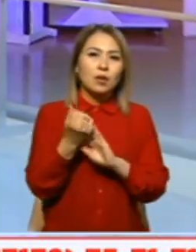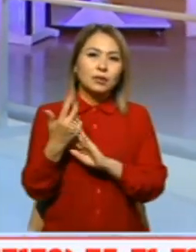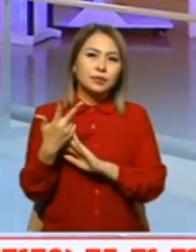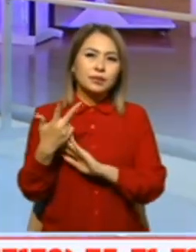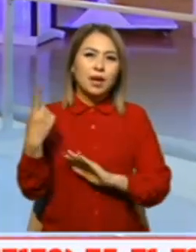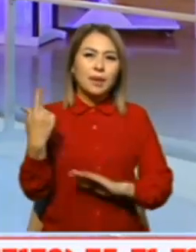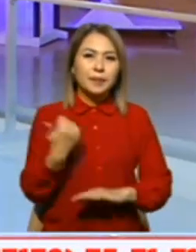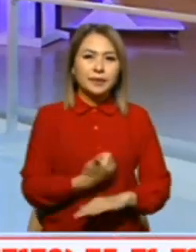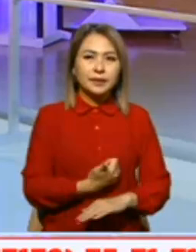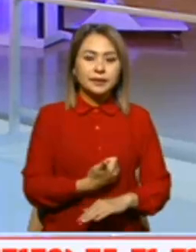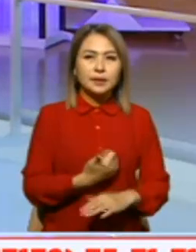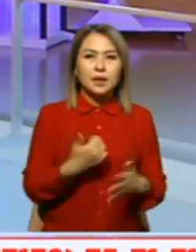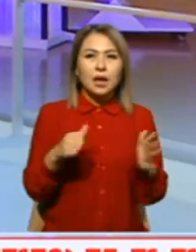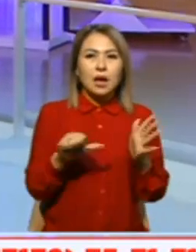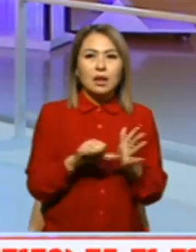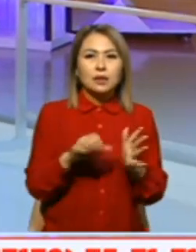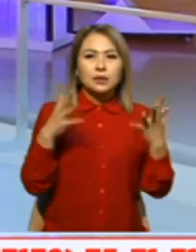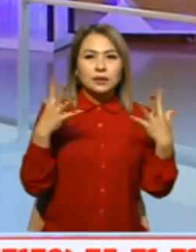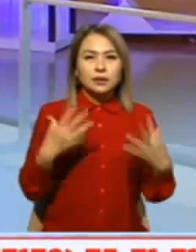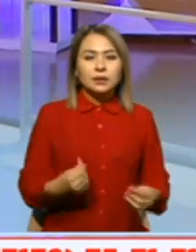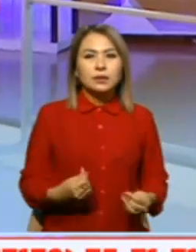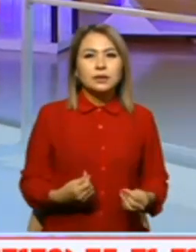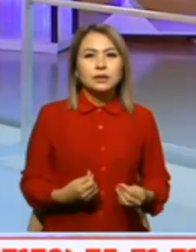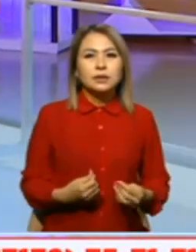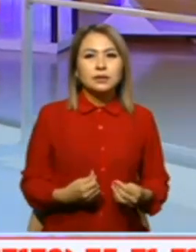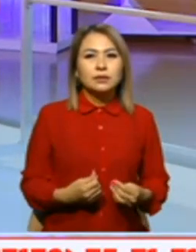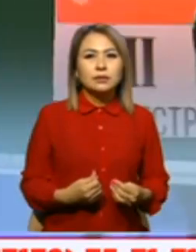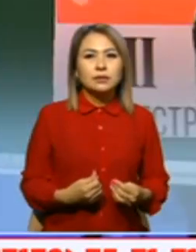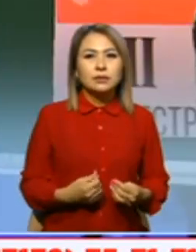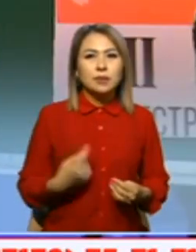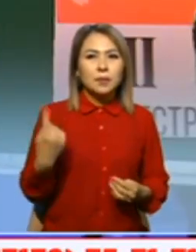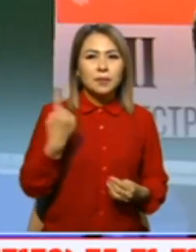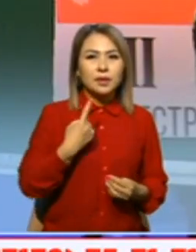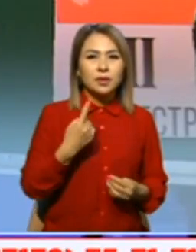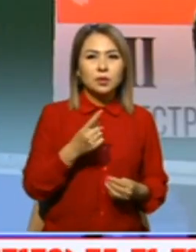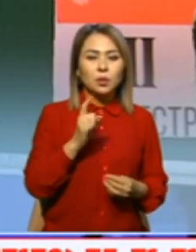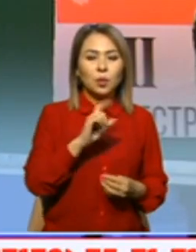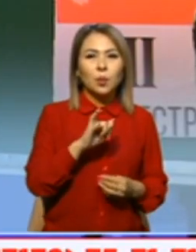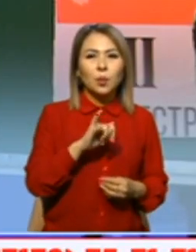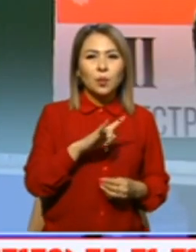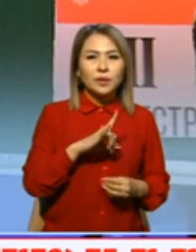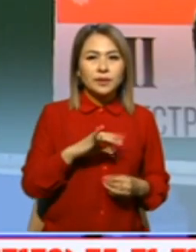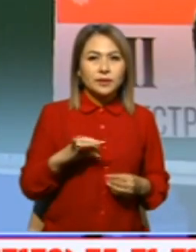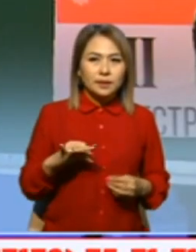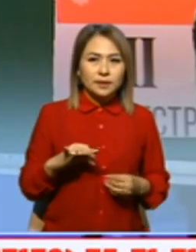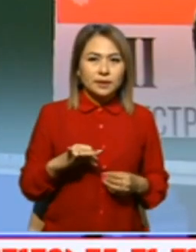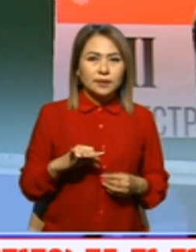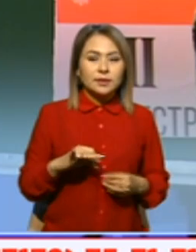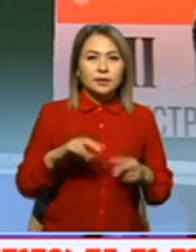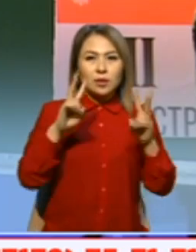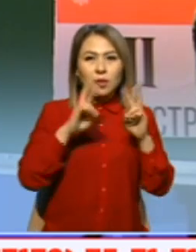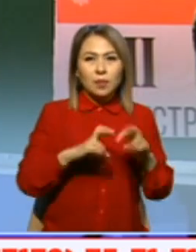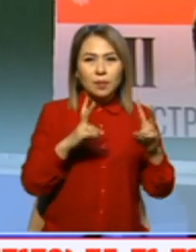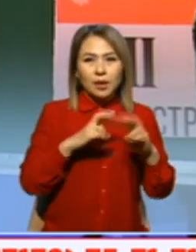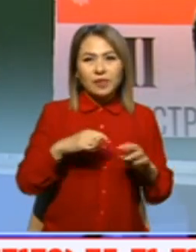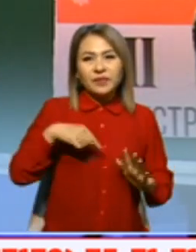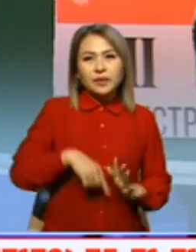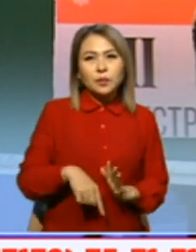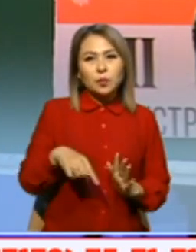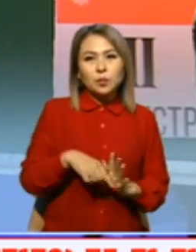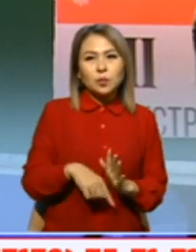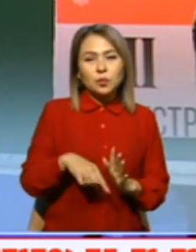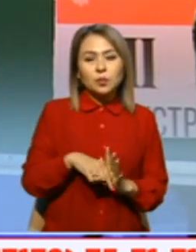13-шы және 6-шы күн аралығында жүргізіледі. Бірінші бізде УЗИ скрининг жүргізіледі. Ананың құрсағында